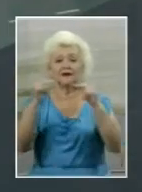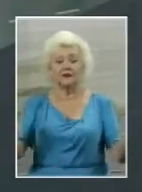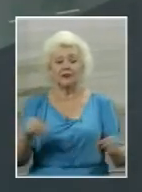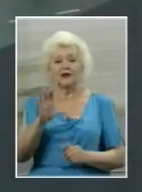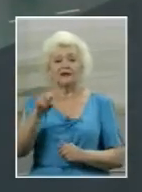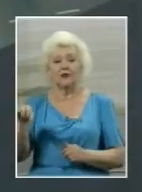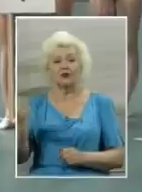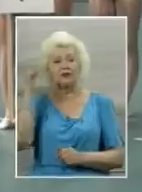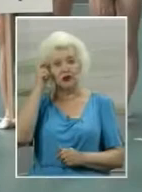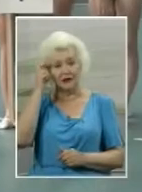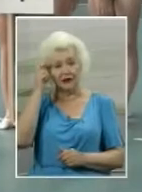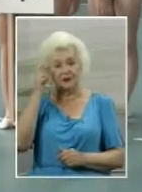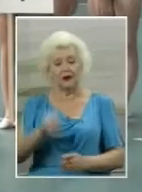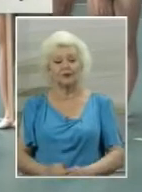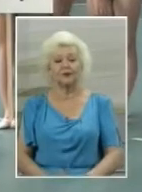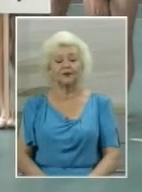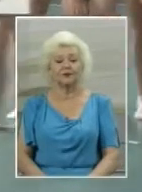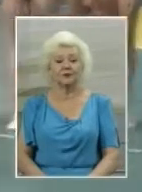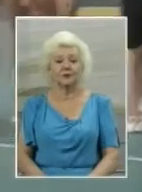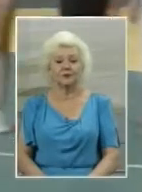та Києва.